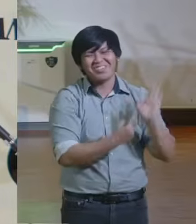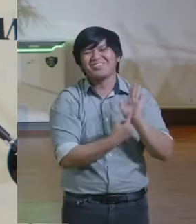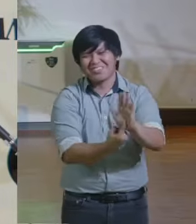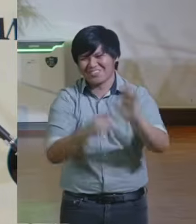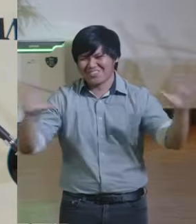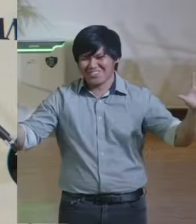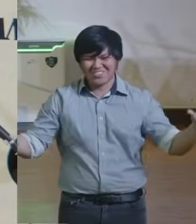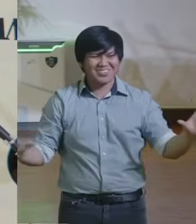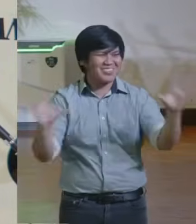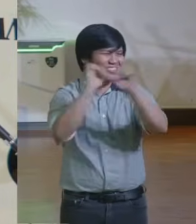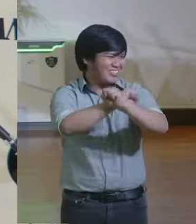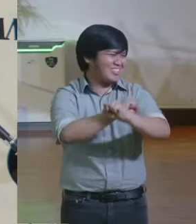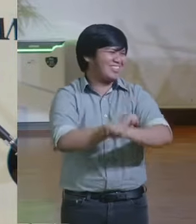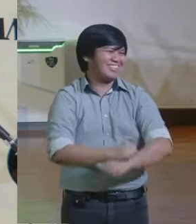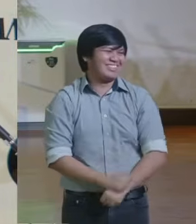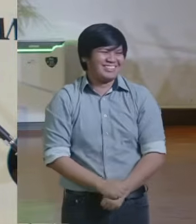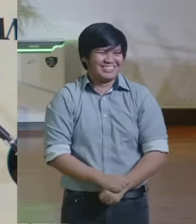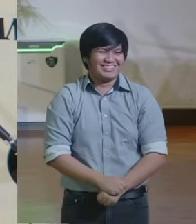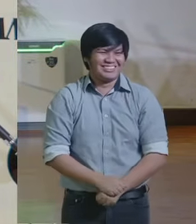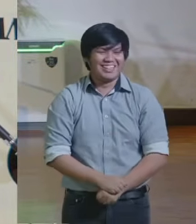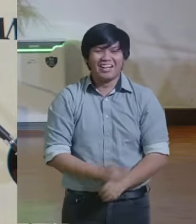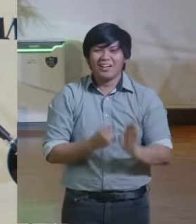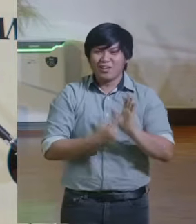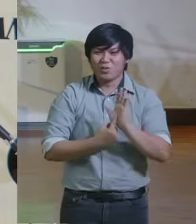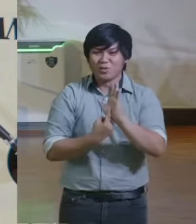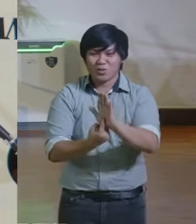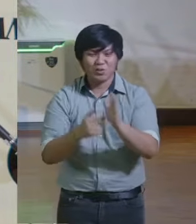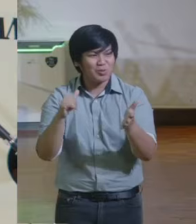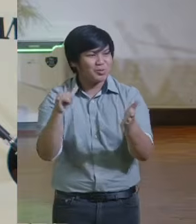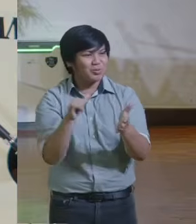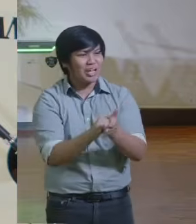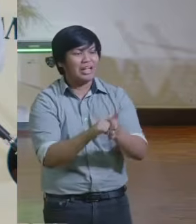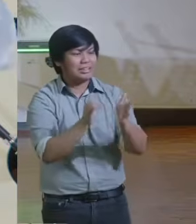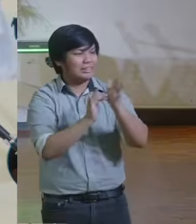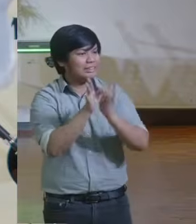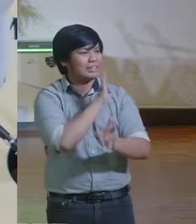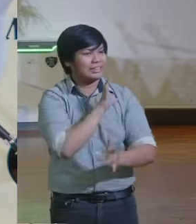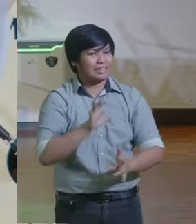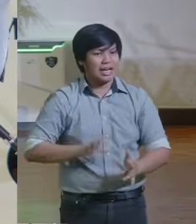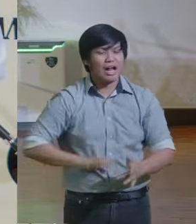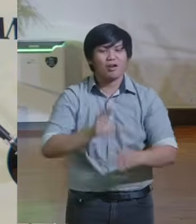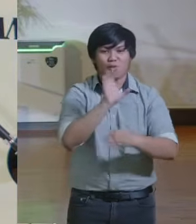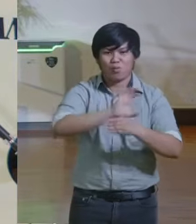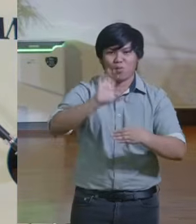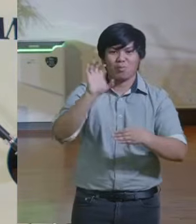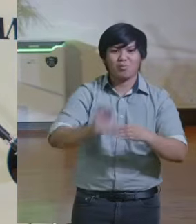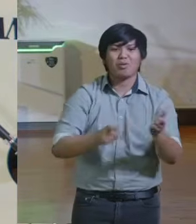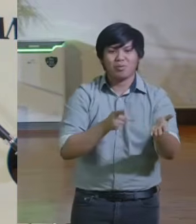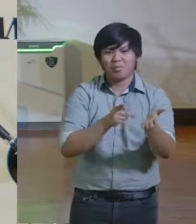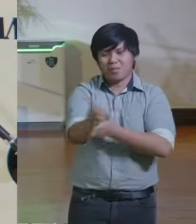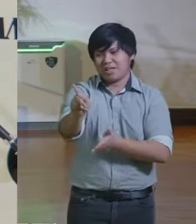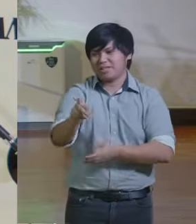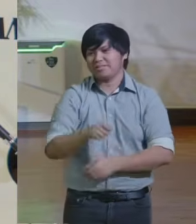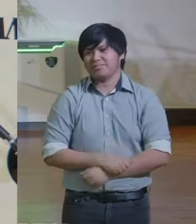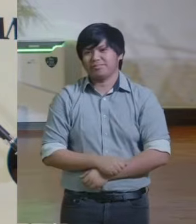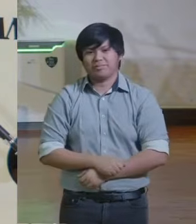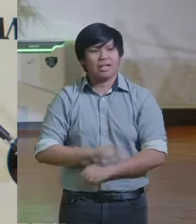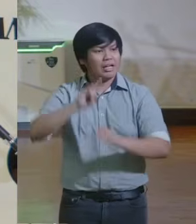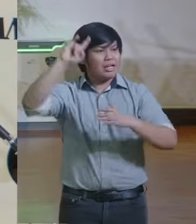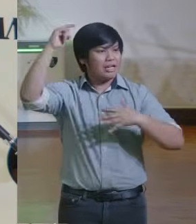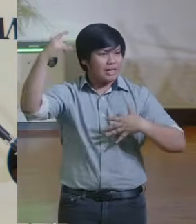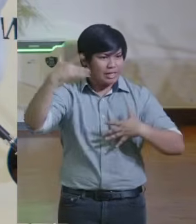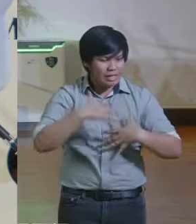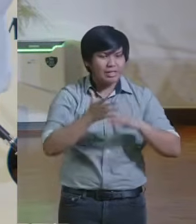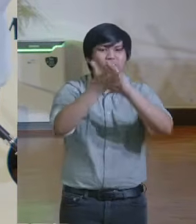nakamit ng isang tunay na manunubos ng ating kasalanan. Yung pong grace and peace na yon ay